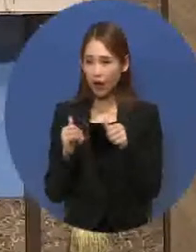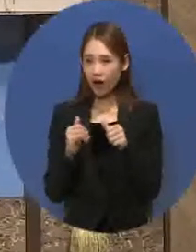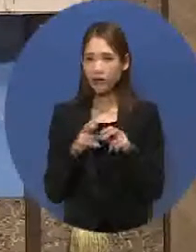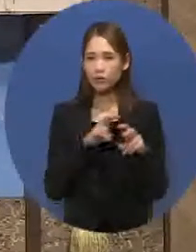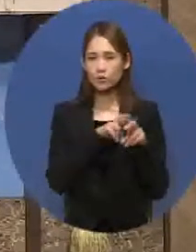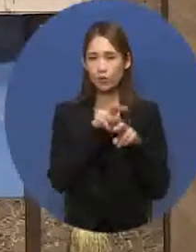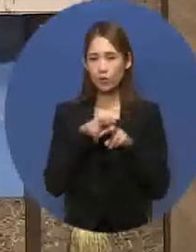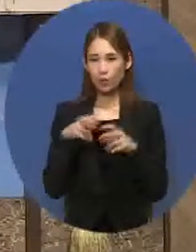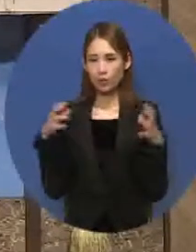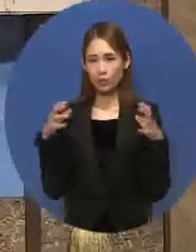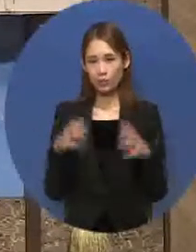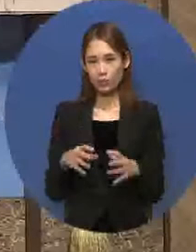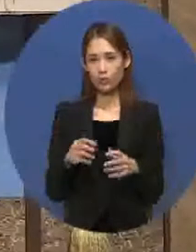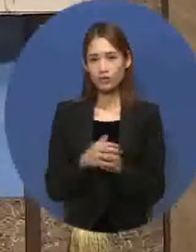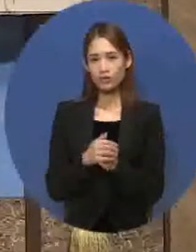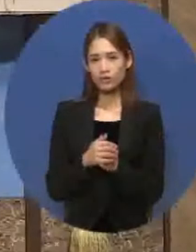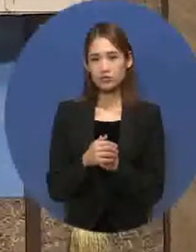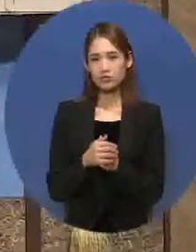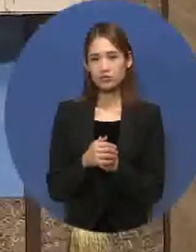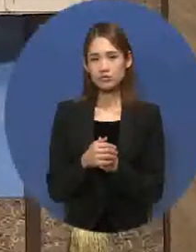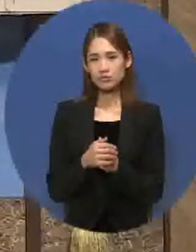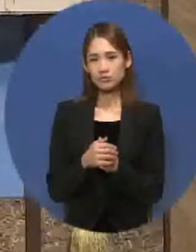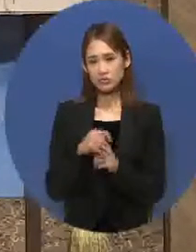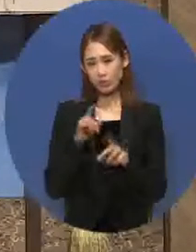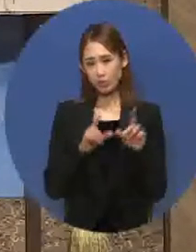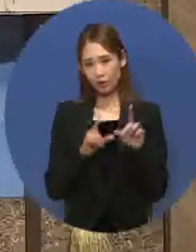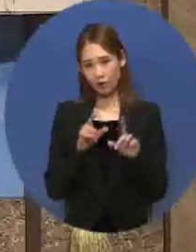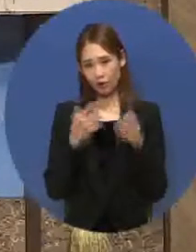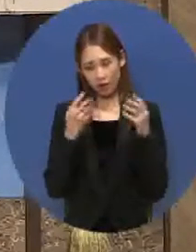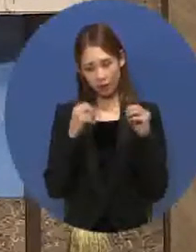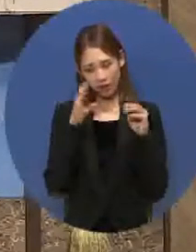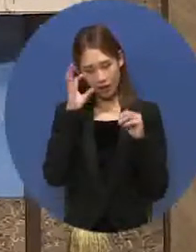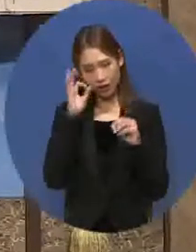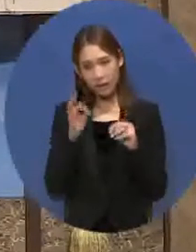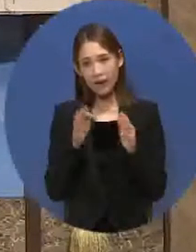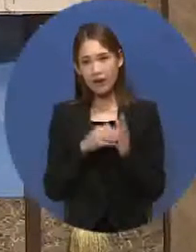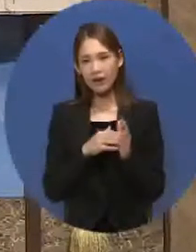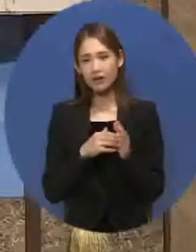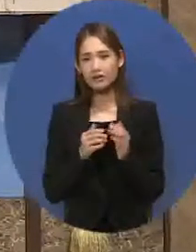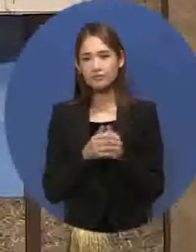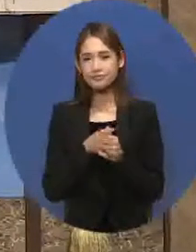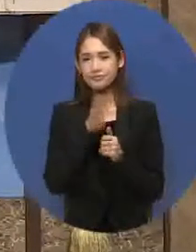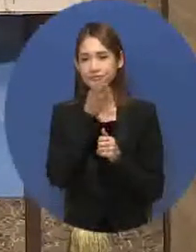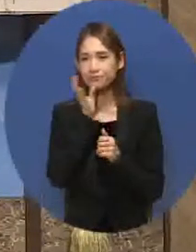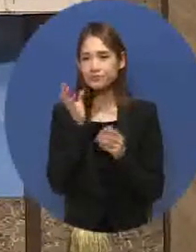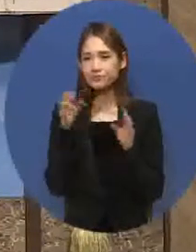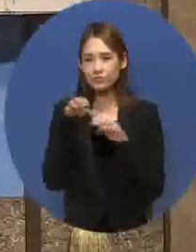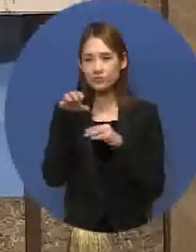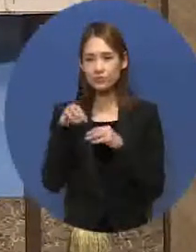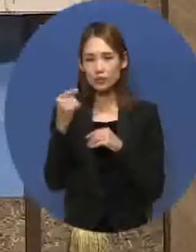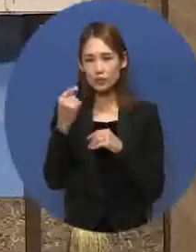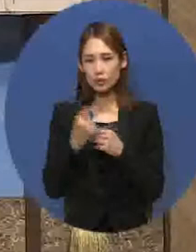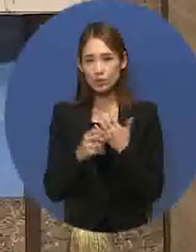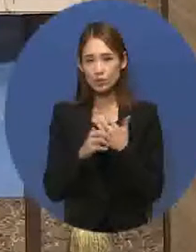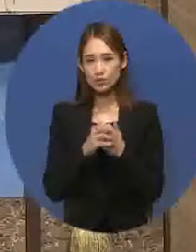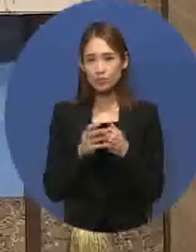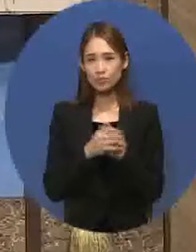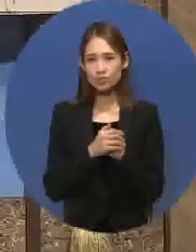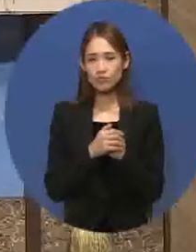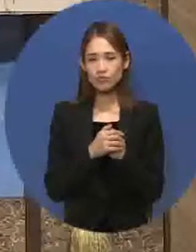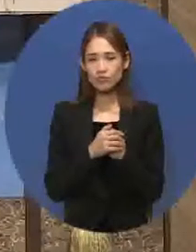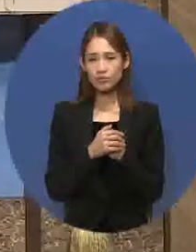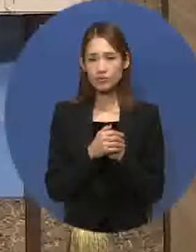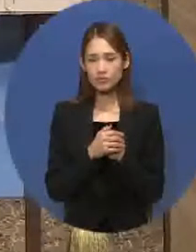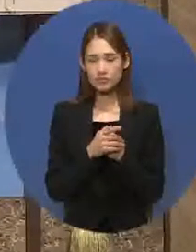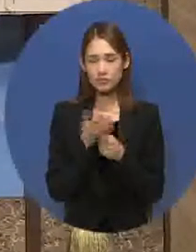삼삼오오끼리끼리 모여가지고 옹기종기 있는 모습을 내가 많이 보는데 예. 경로당에 나오게 되면은